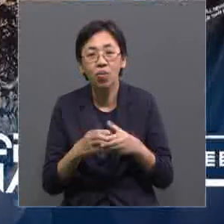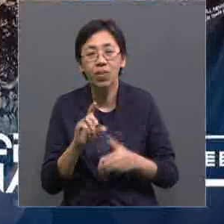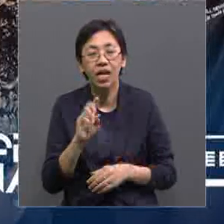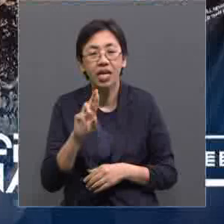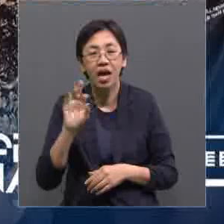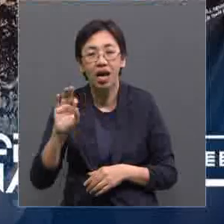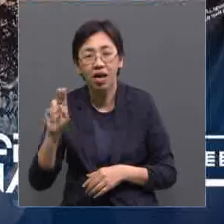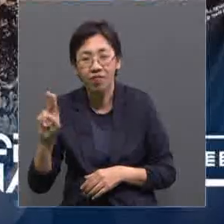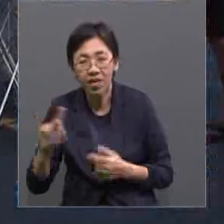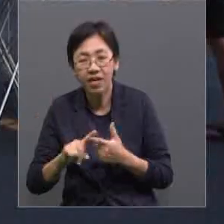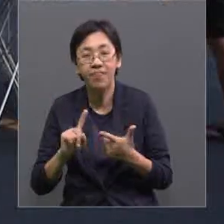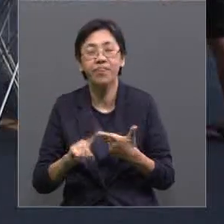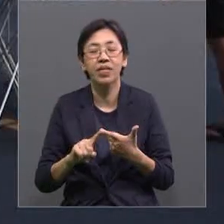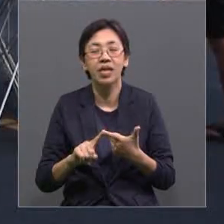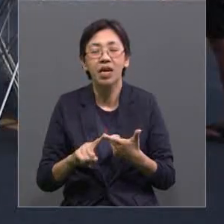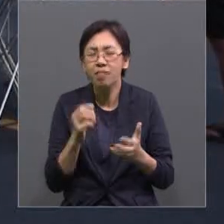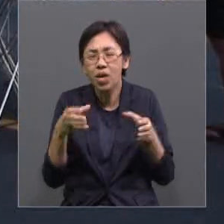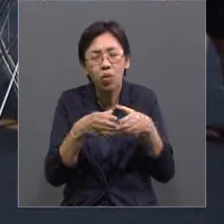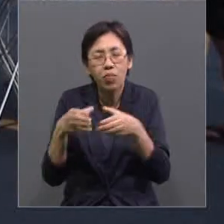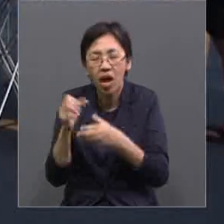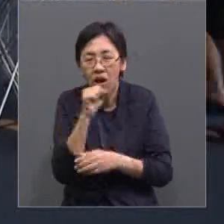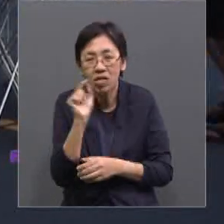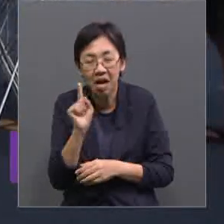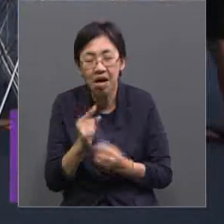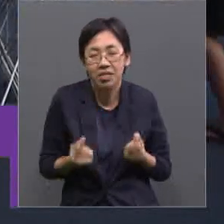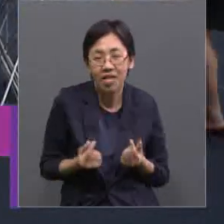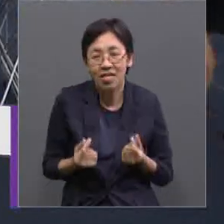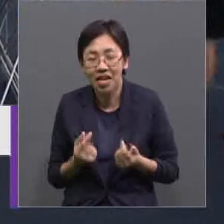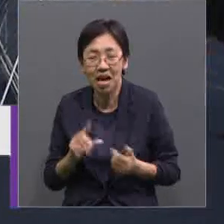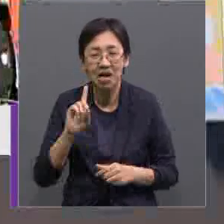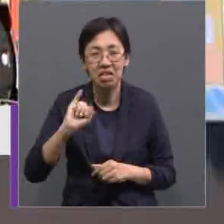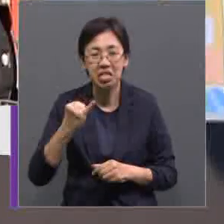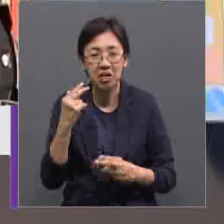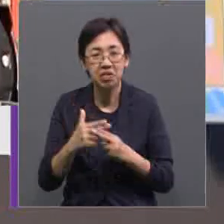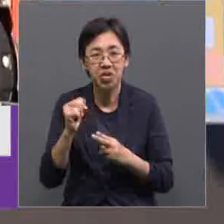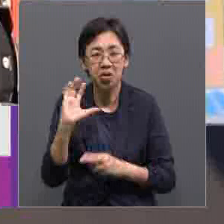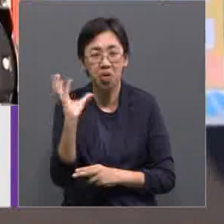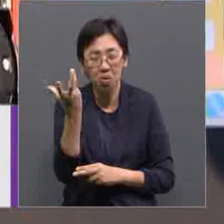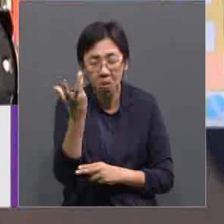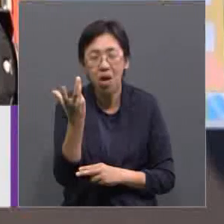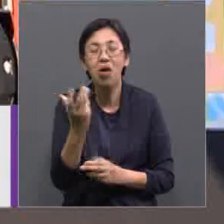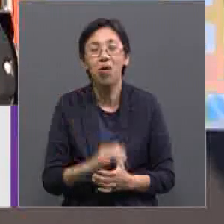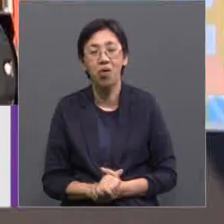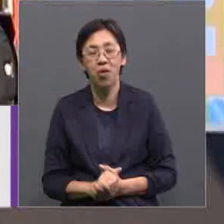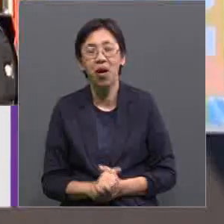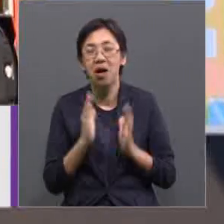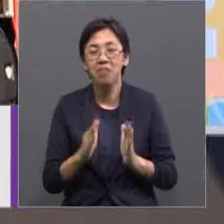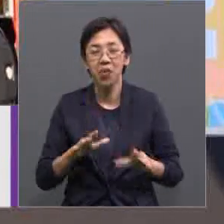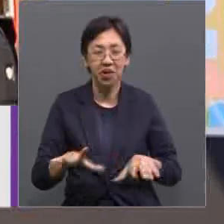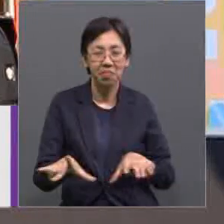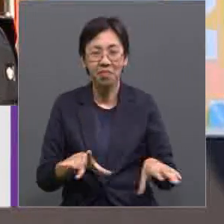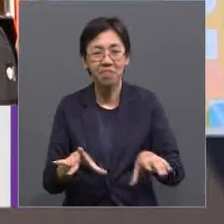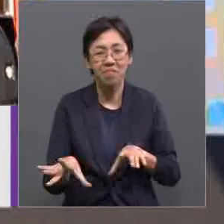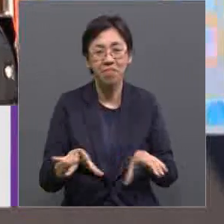วินดีอนาโตมี่แรบบิทแล้วก็เอาใจสายแดนกับดีเจชื่อดังระดับโลกค่ะฮันนี่จีและฟิลิเป้โซนาค่